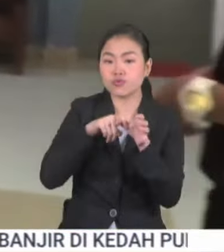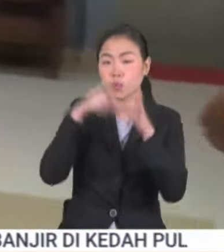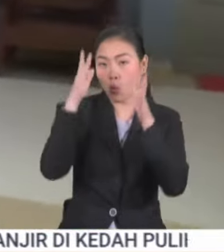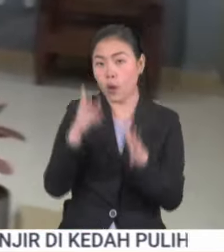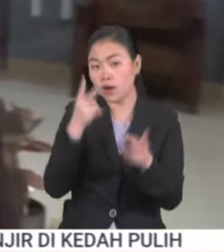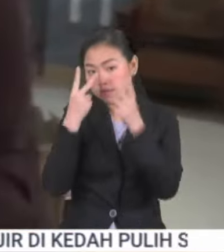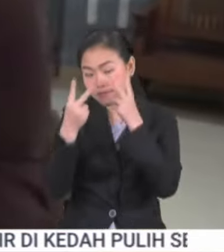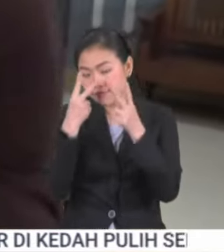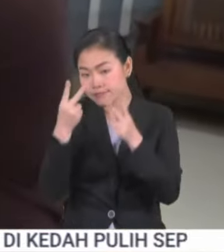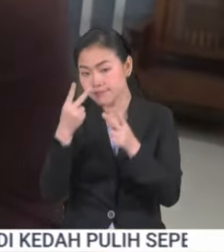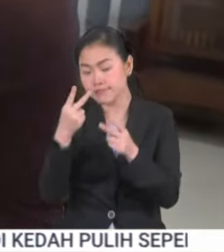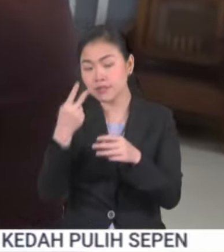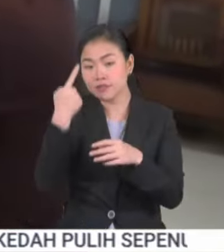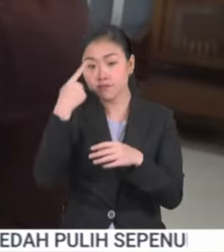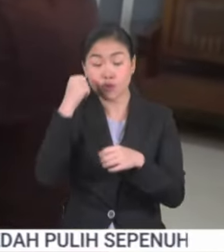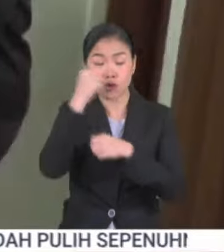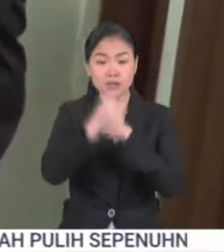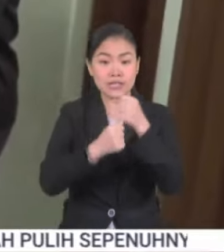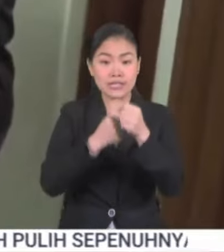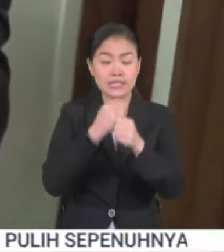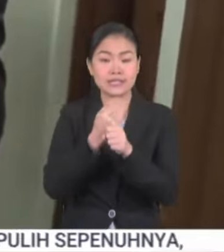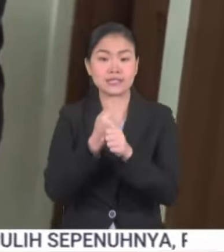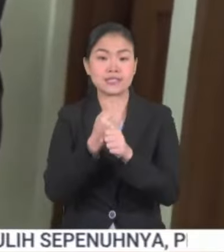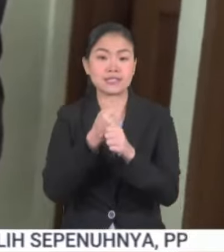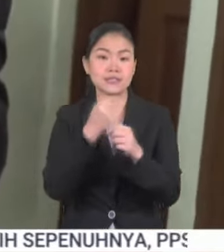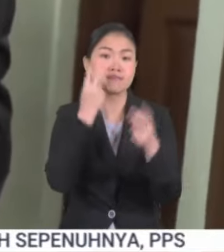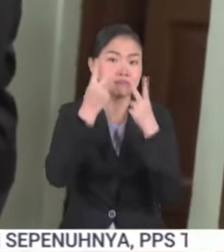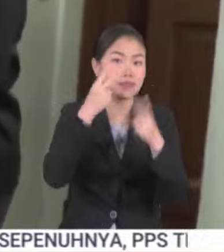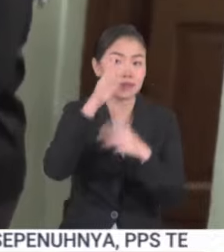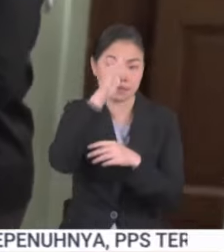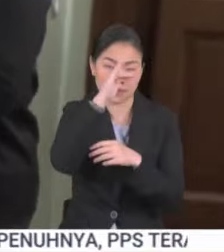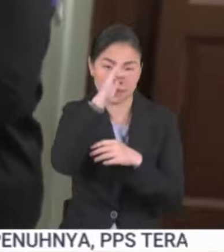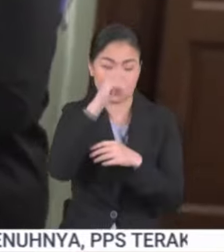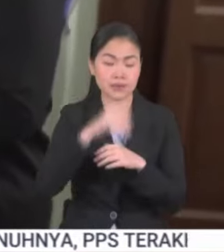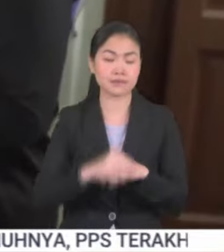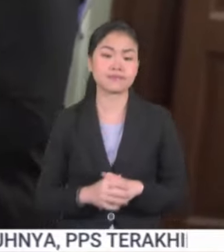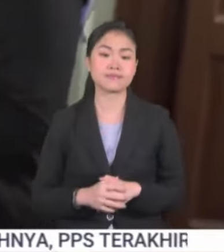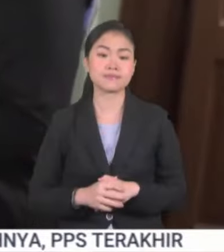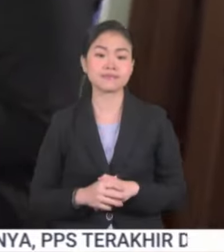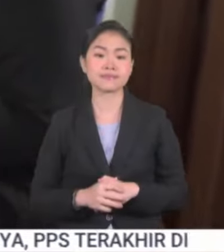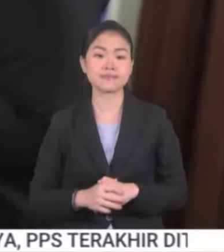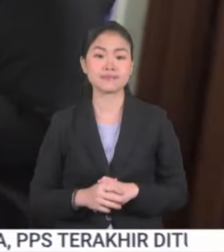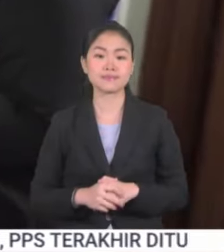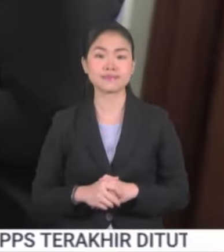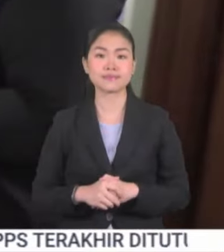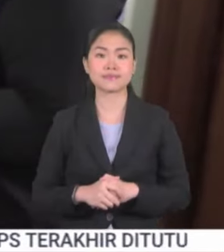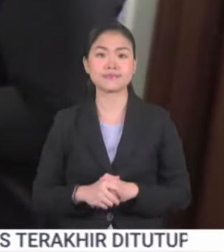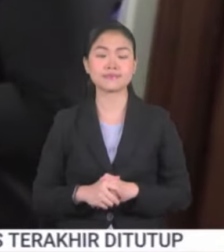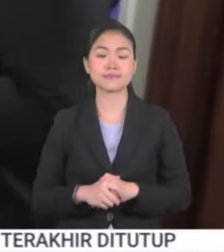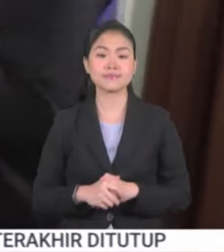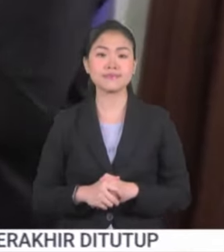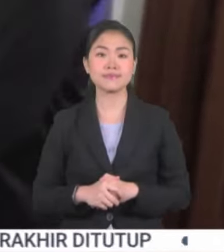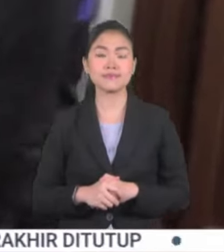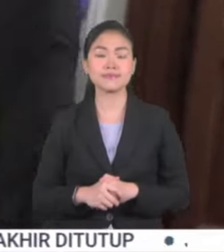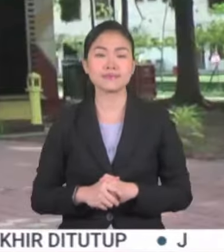pelancong sempena Tahun Melaut Melaka 2024. Farah Huda Sahiran, RTM.